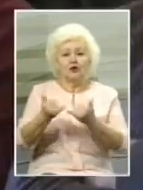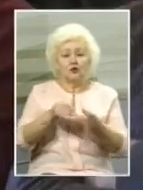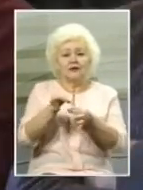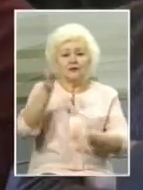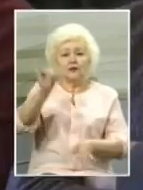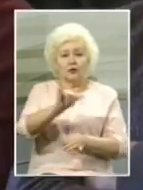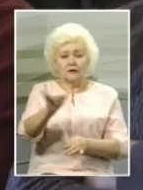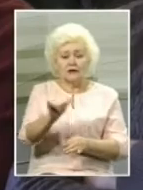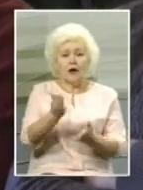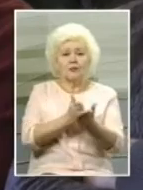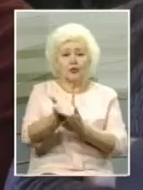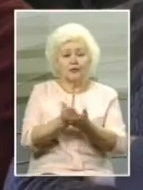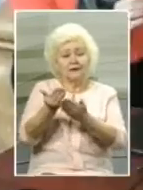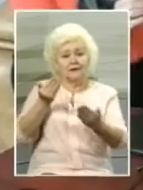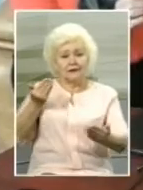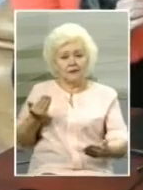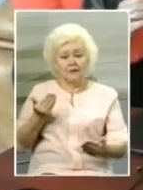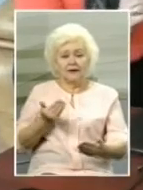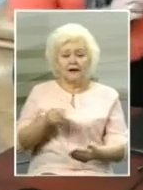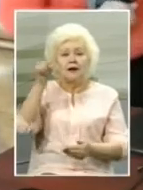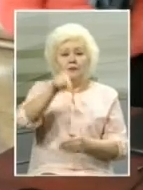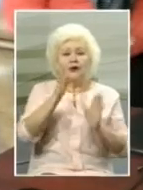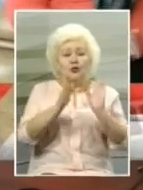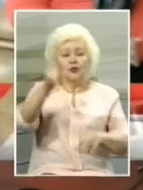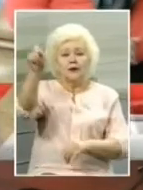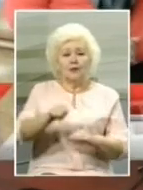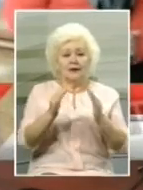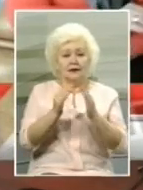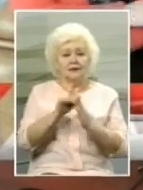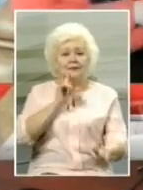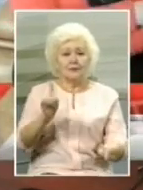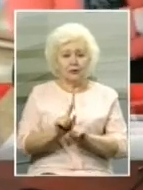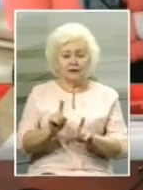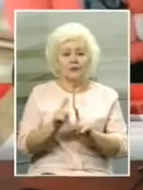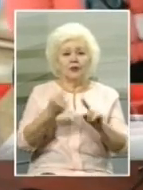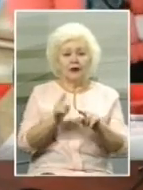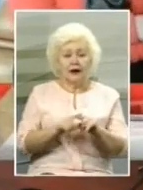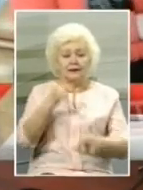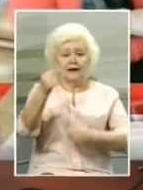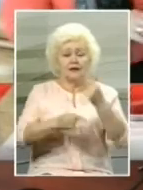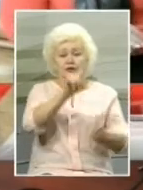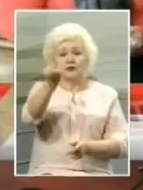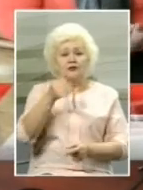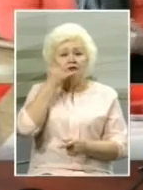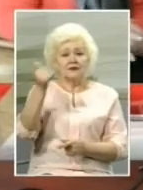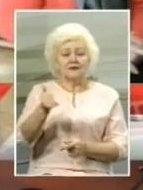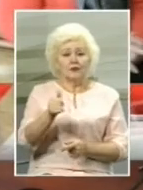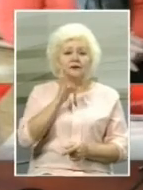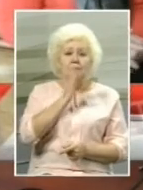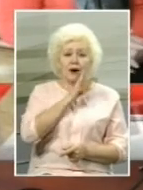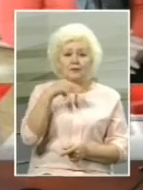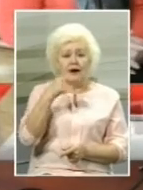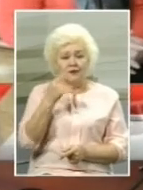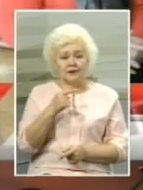суботу, але прооперували раніше. Ми тільки приїхали додому з сестрою. Через час дзвонить мені мама і